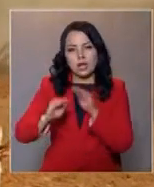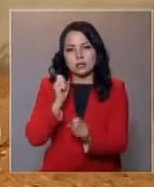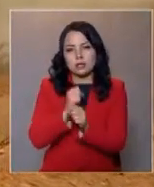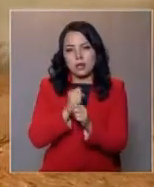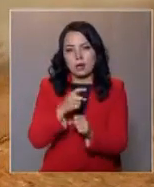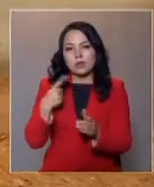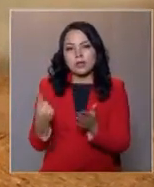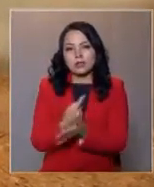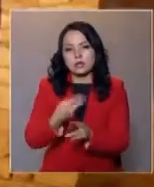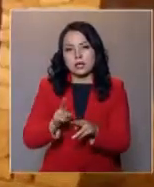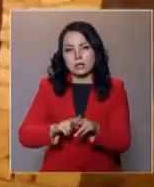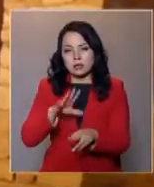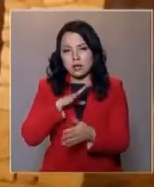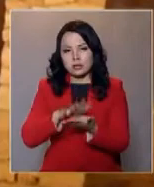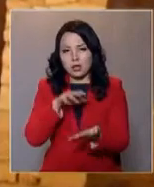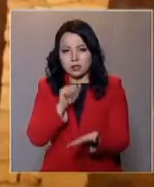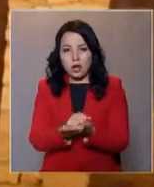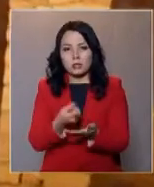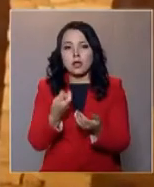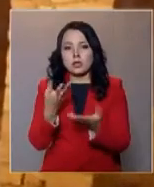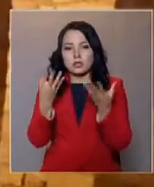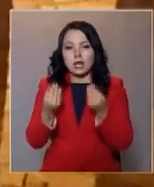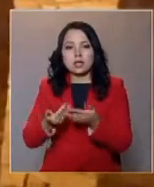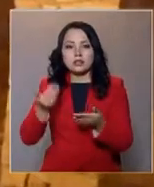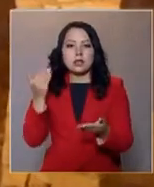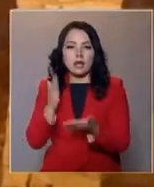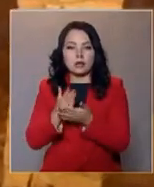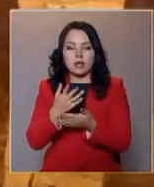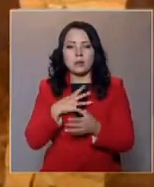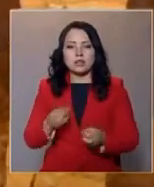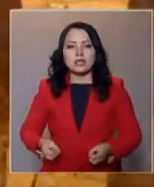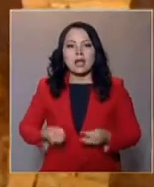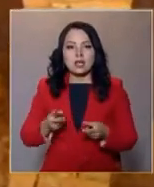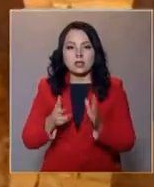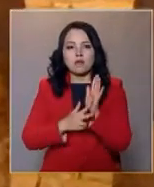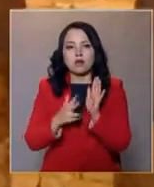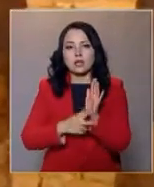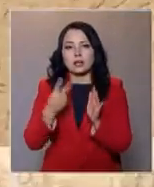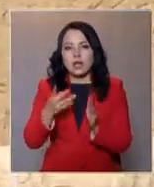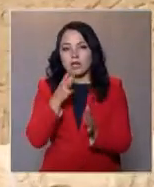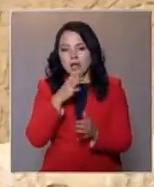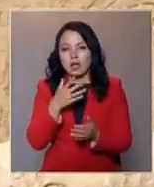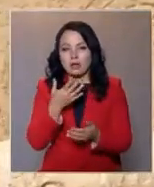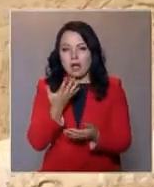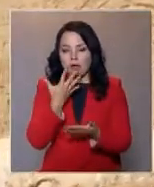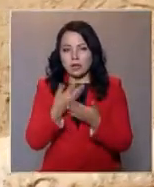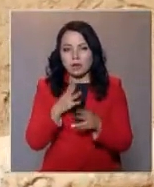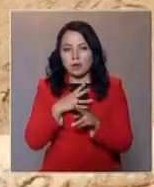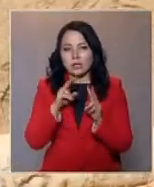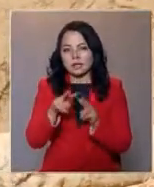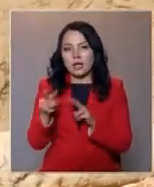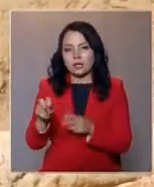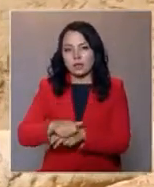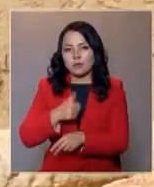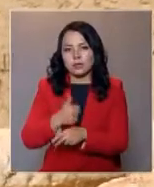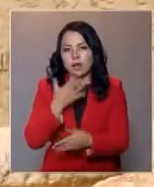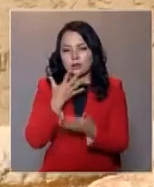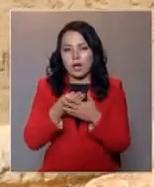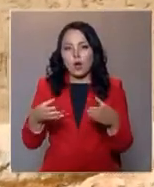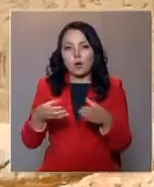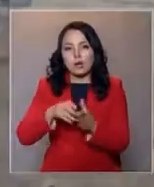уничтожено впервые. А несколько дней назад террористы обезглавили 82-летнего главного смотрителя античного